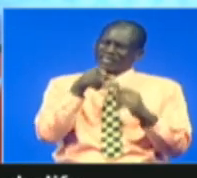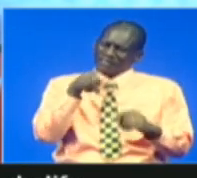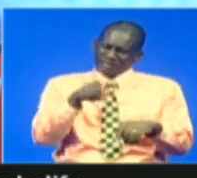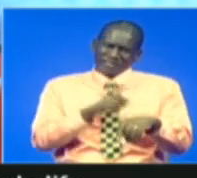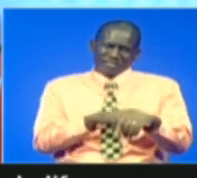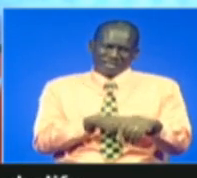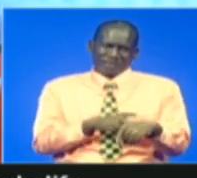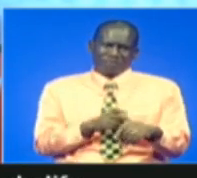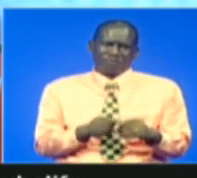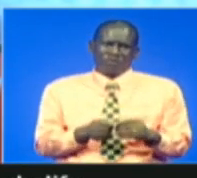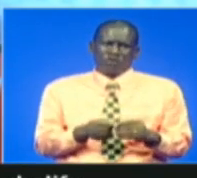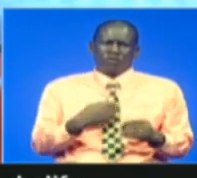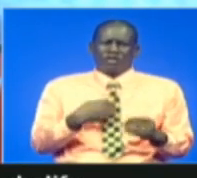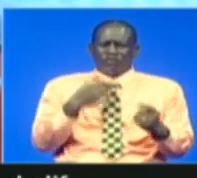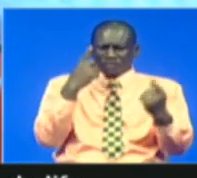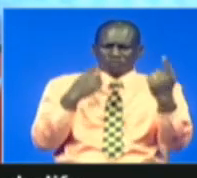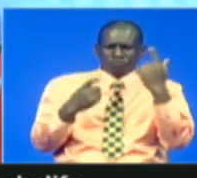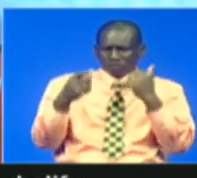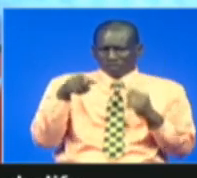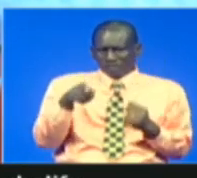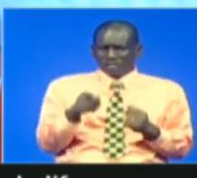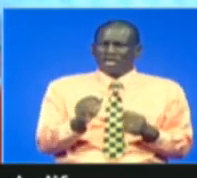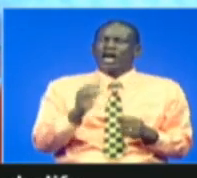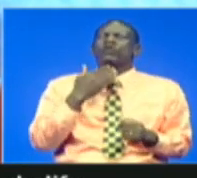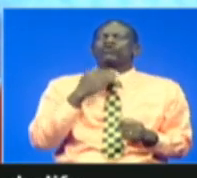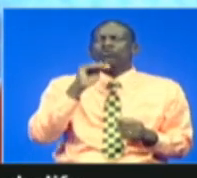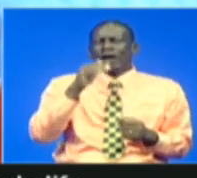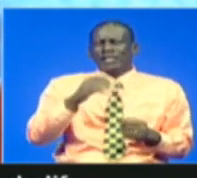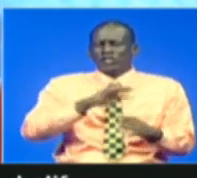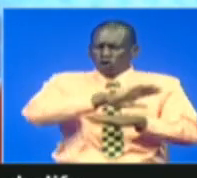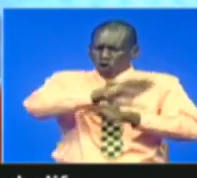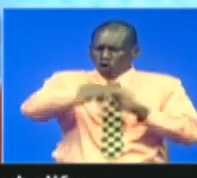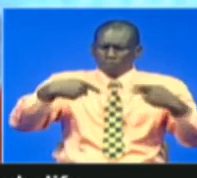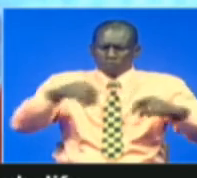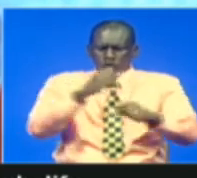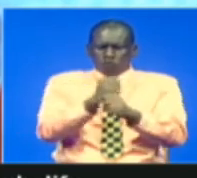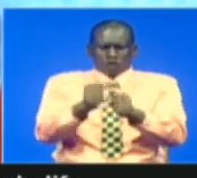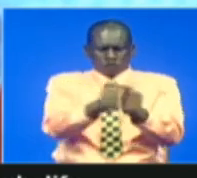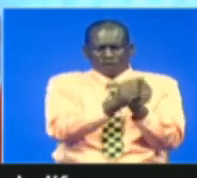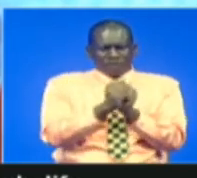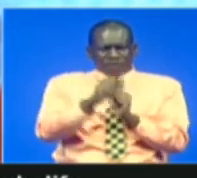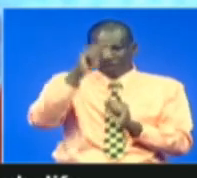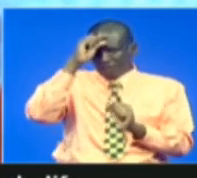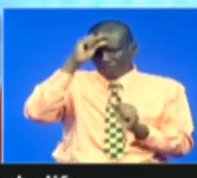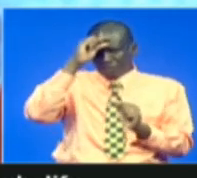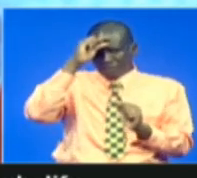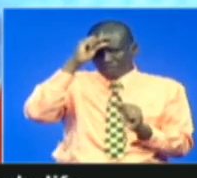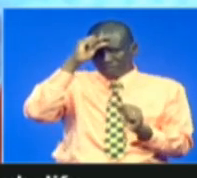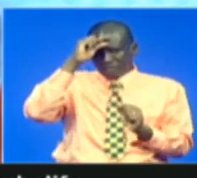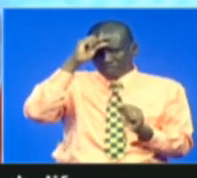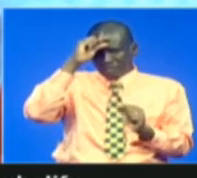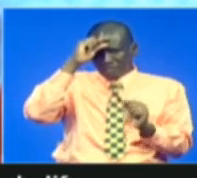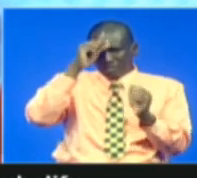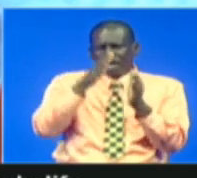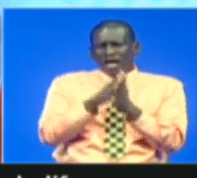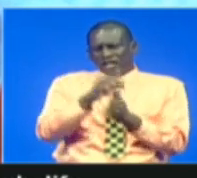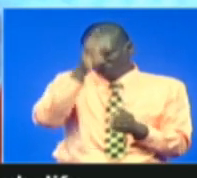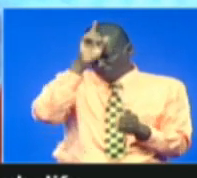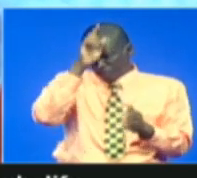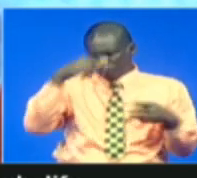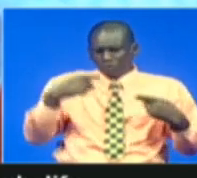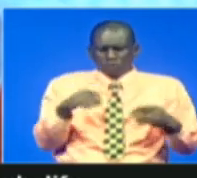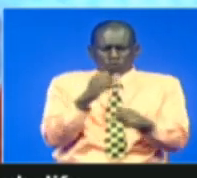ambao tuna msiba huu, tunaomba ushirikiano wa kila mtu, serikali na wanakijiji,